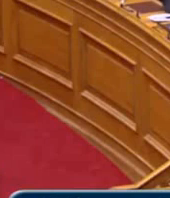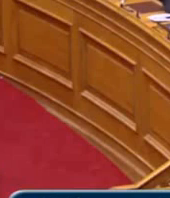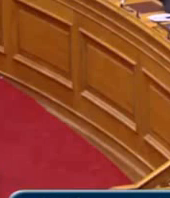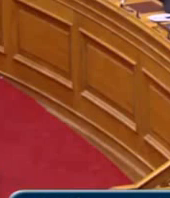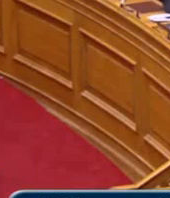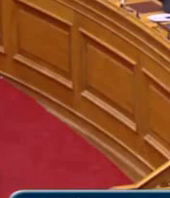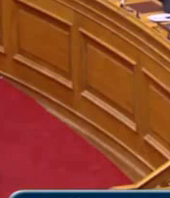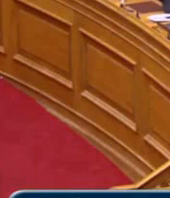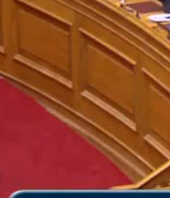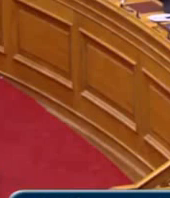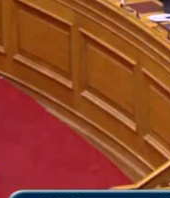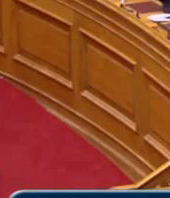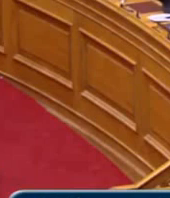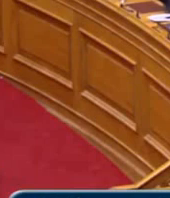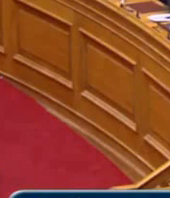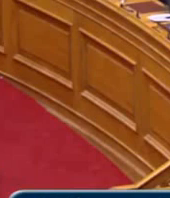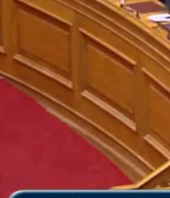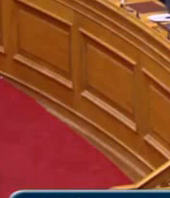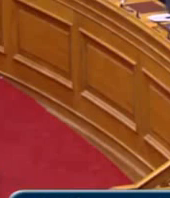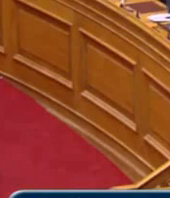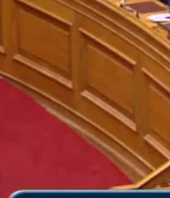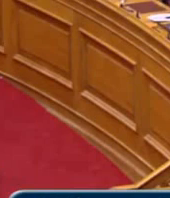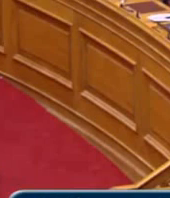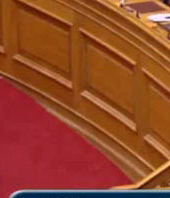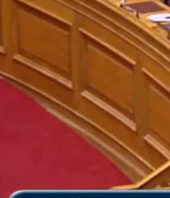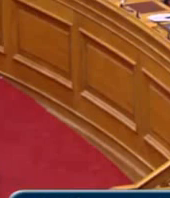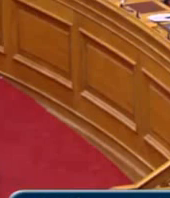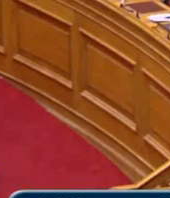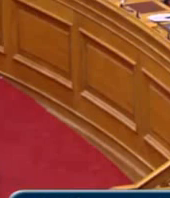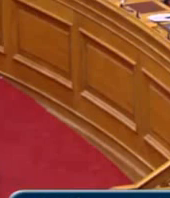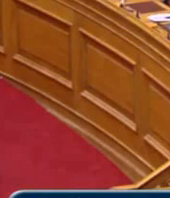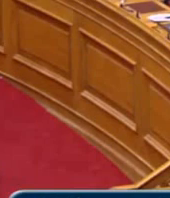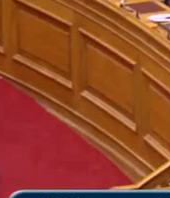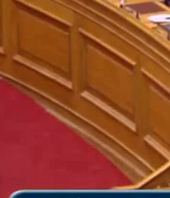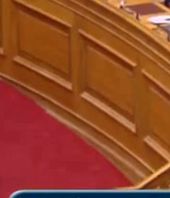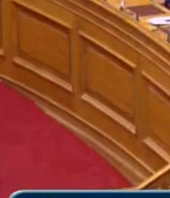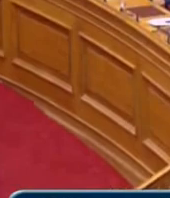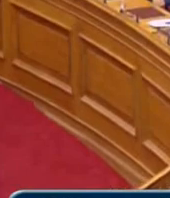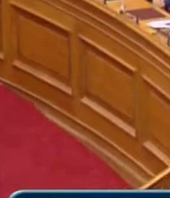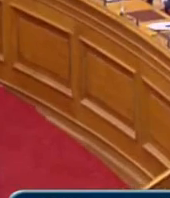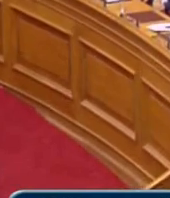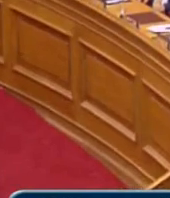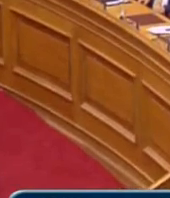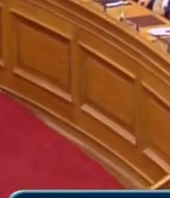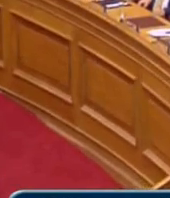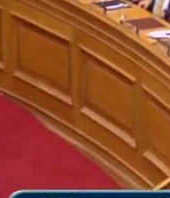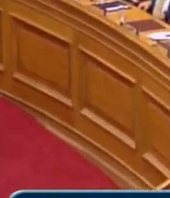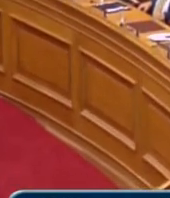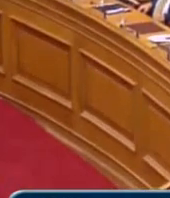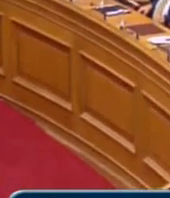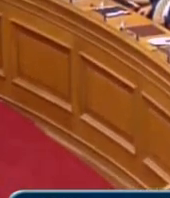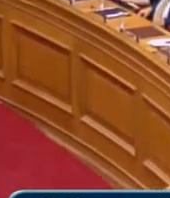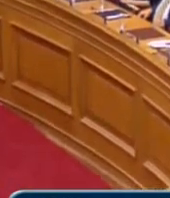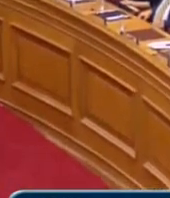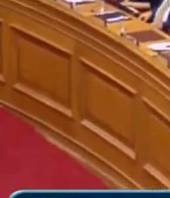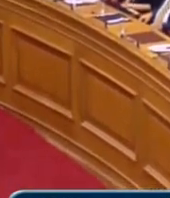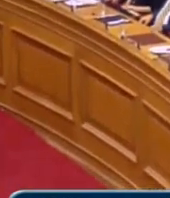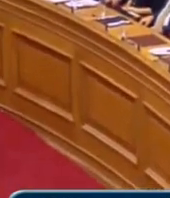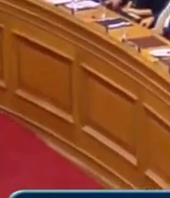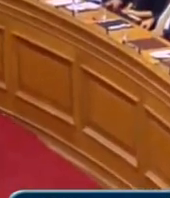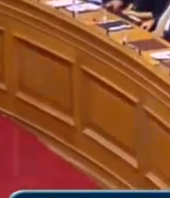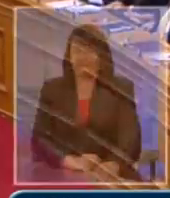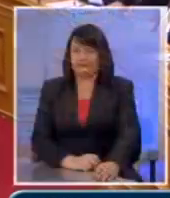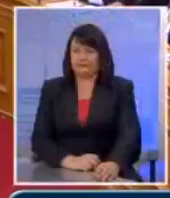Ναι, γι' αυτό σας είπα. Ήταν η οικονομία της συζήτησης για να υπάρχει μια ενότητα. Δεν χρειαζόταν η προηγούμενη ένταση. Κυρίες και